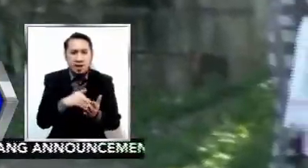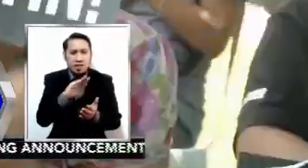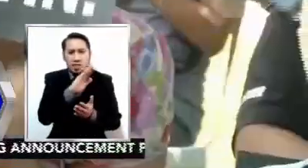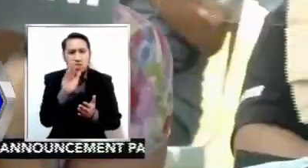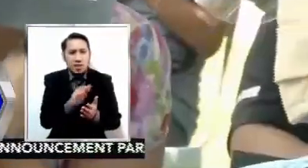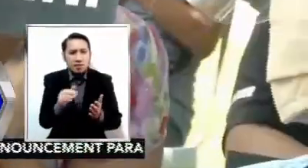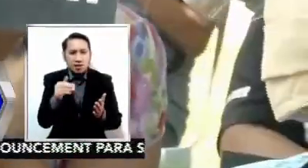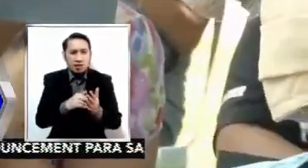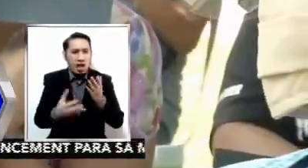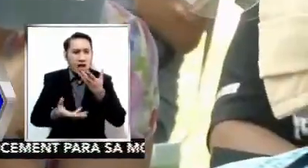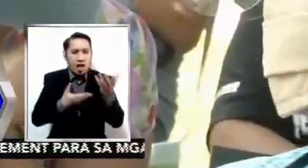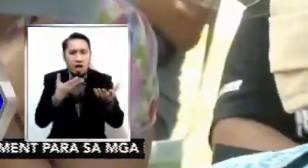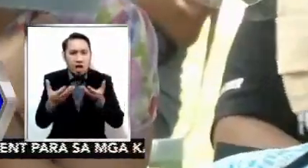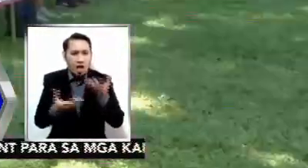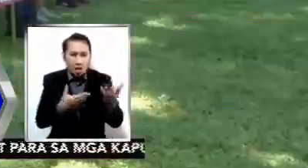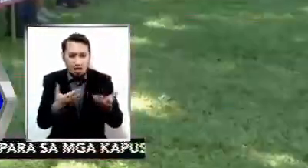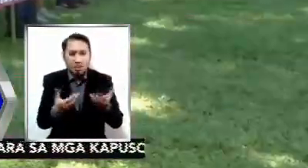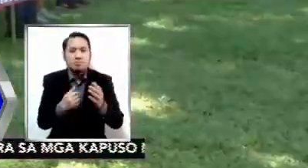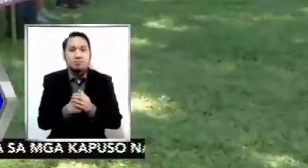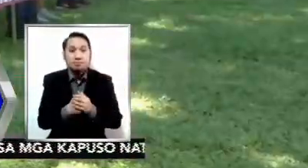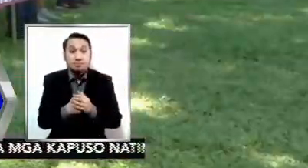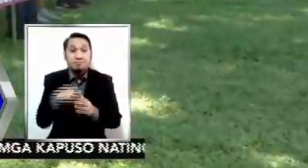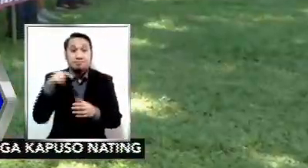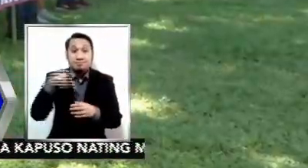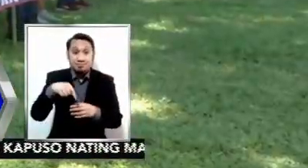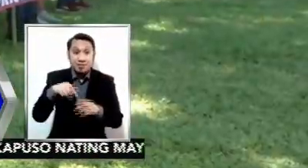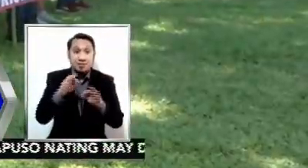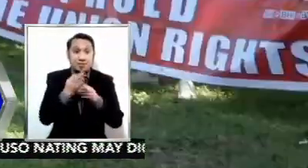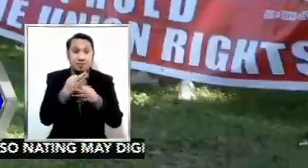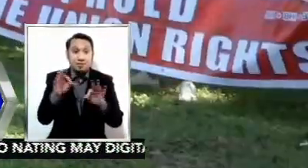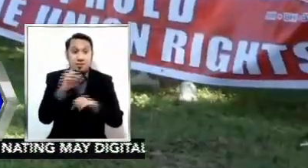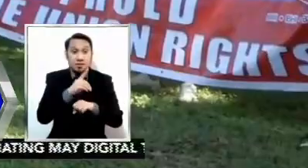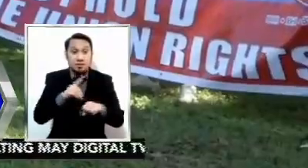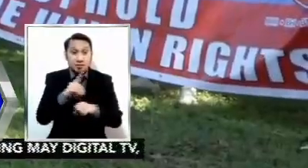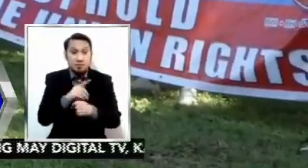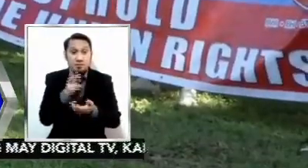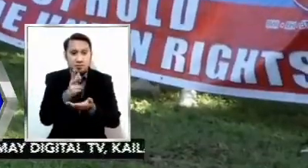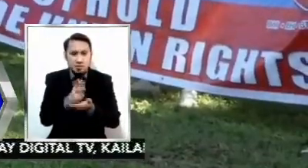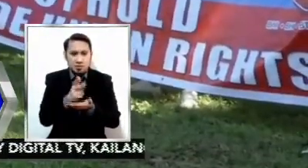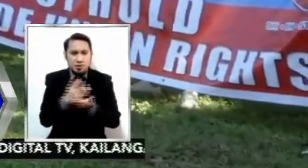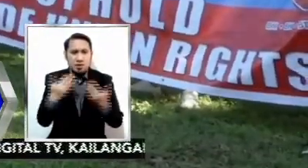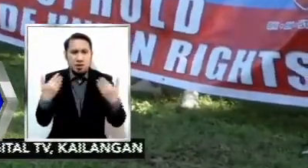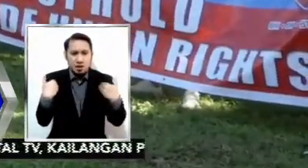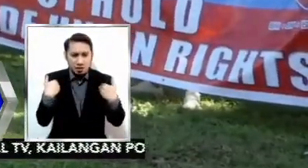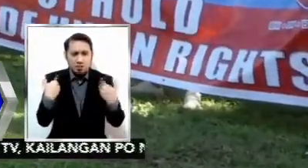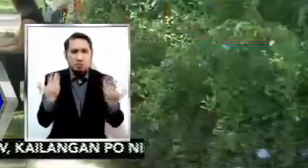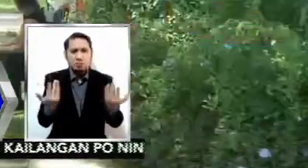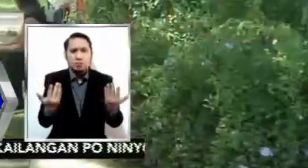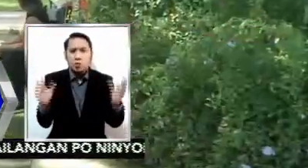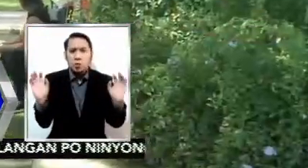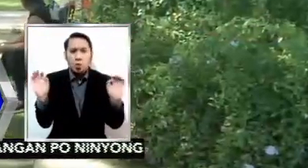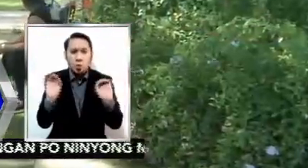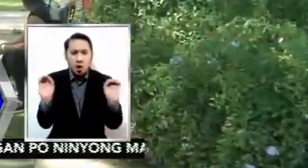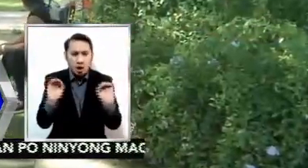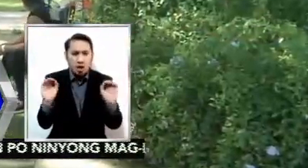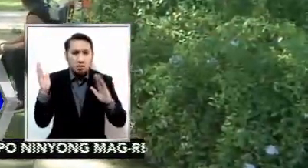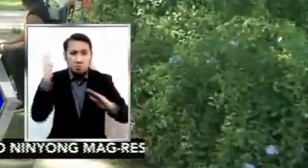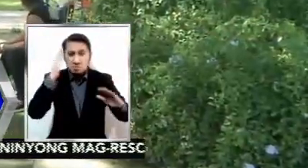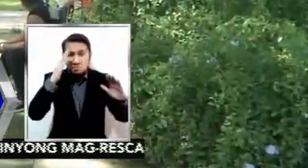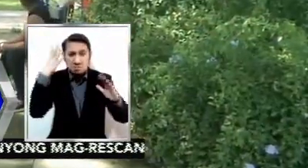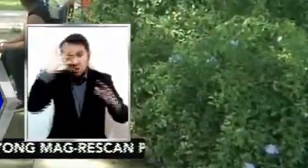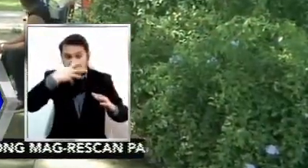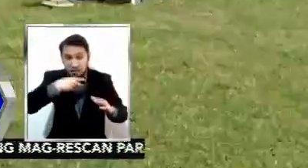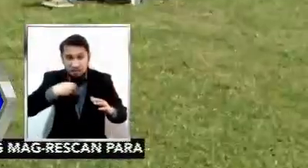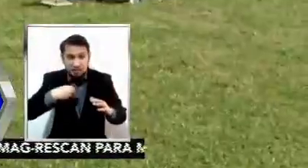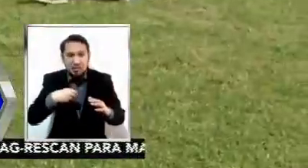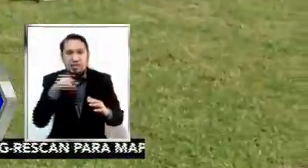Sa Freedom Park ng Commission on Human Rights, ang entablado na mga nagsasabing walang maganda sa martial law ni Ferdinand